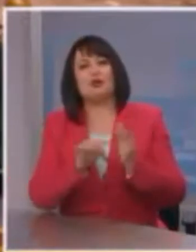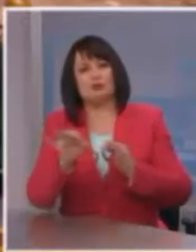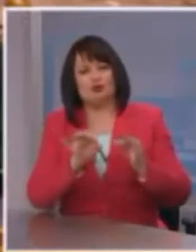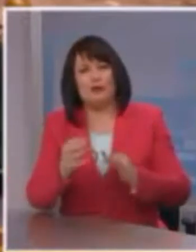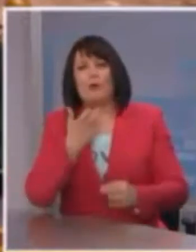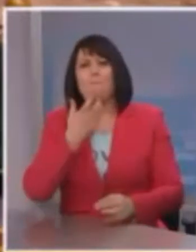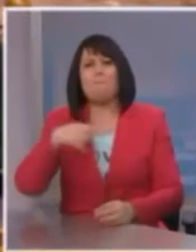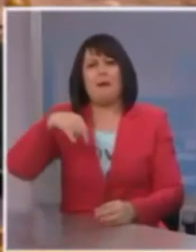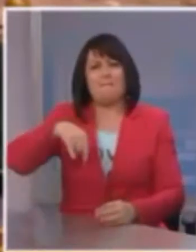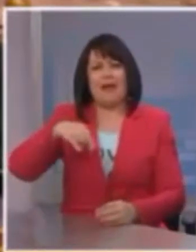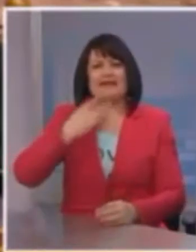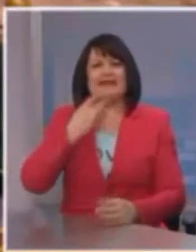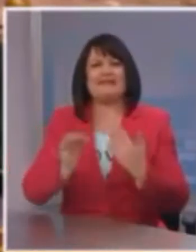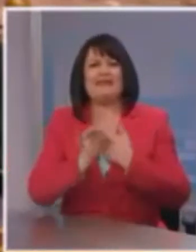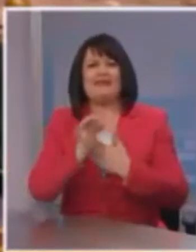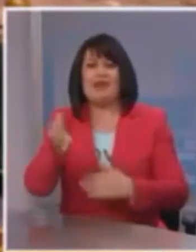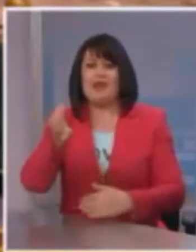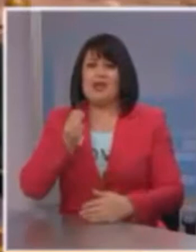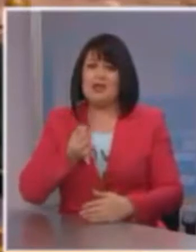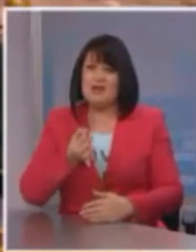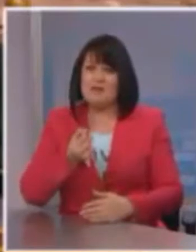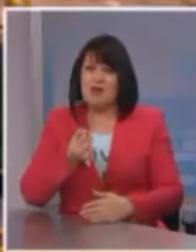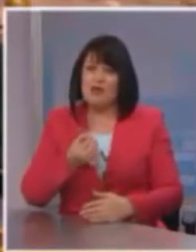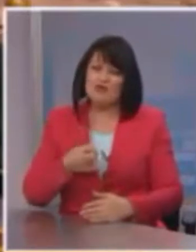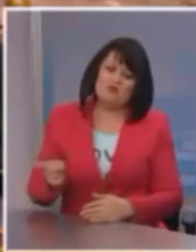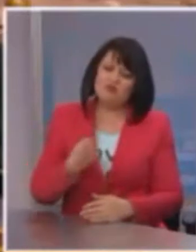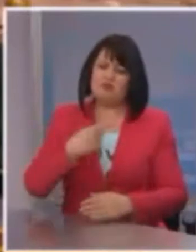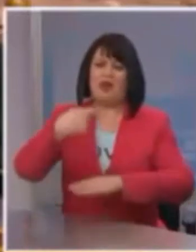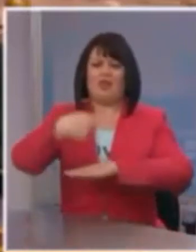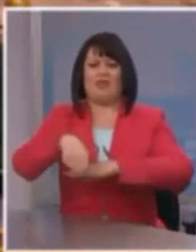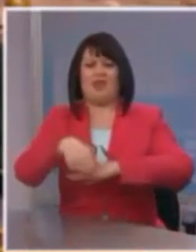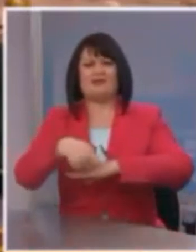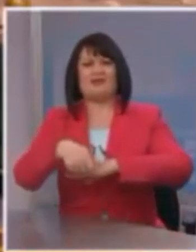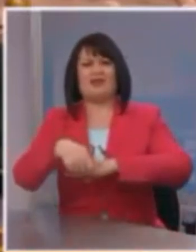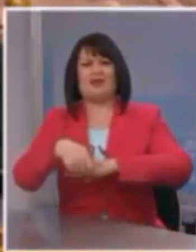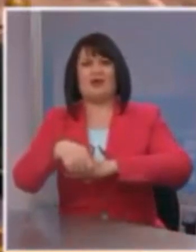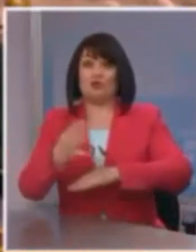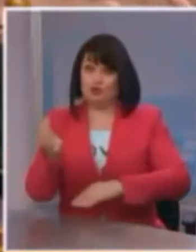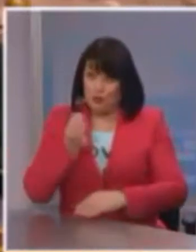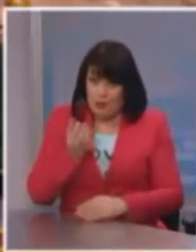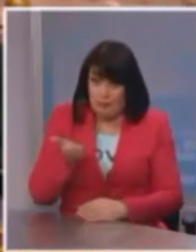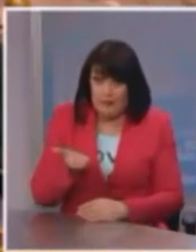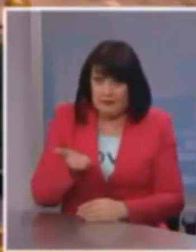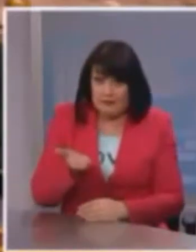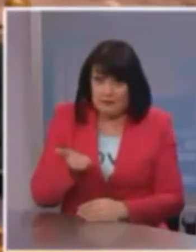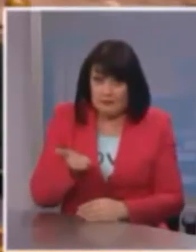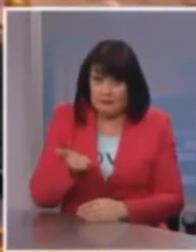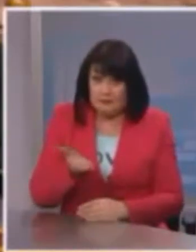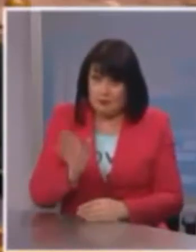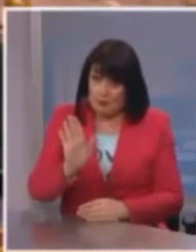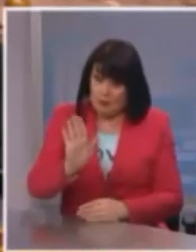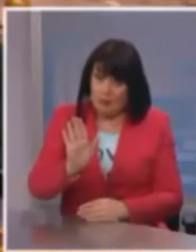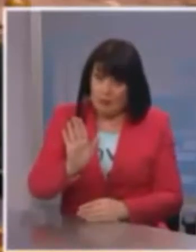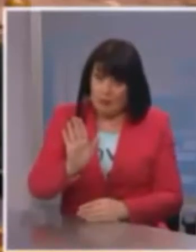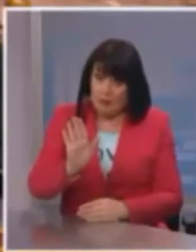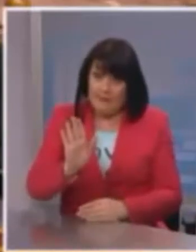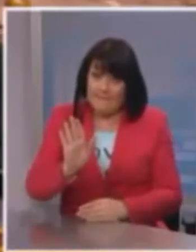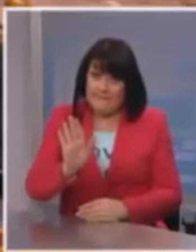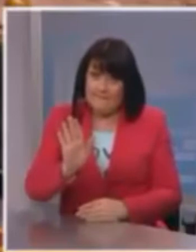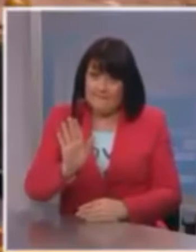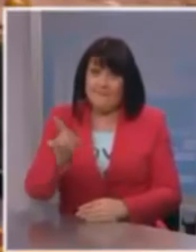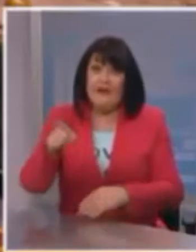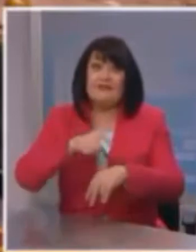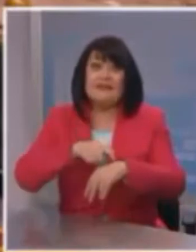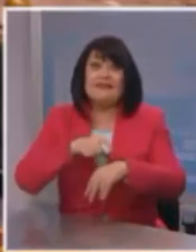Παπάς και μας απείλησε ότι θα βρεθούμε στο ειδόλιο. Το είπατε κύριε Παπά, δεν το αμφισβητείτε. Προς το παρόν είστε στο ειδόλιο και κατηγορήστε